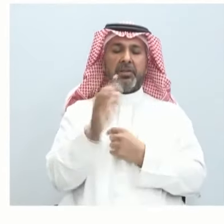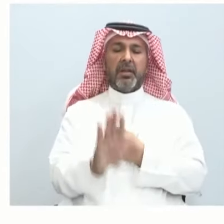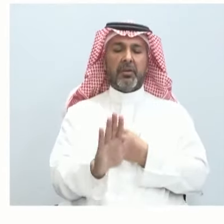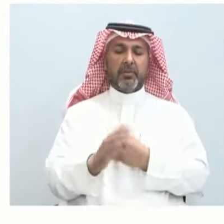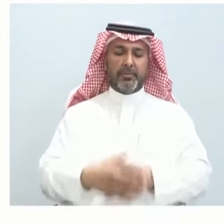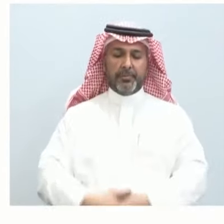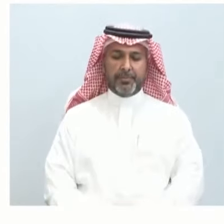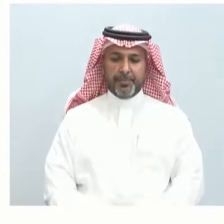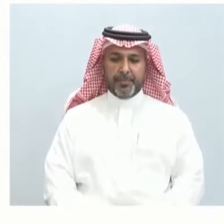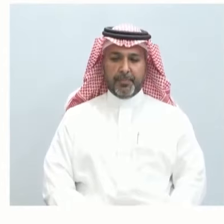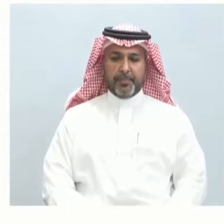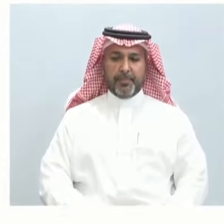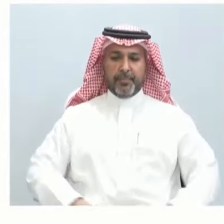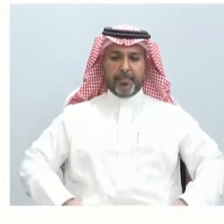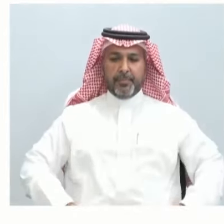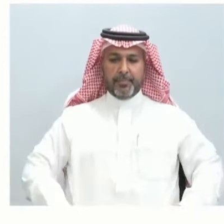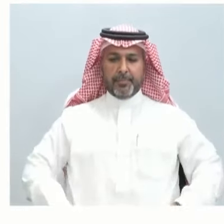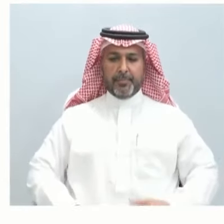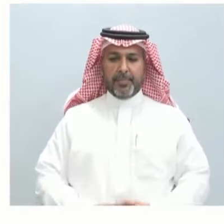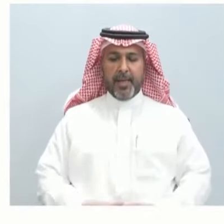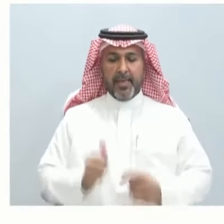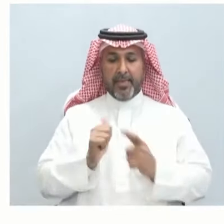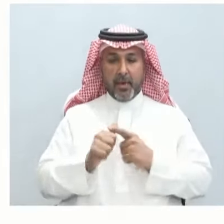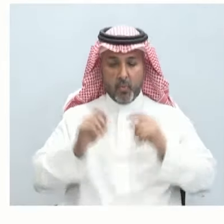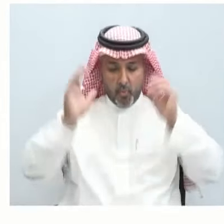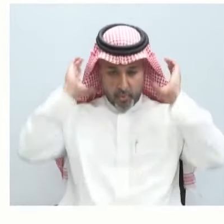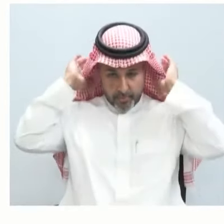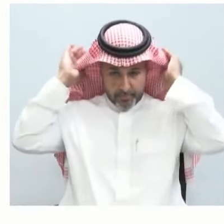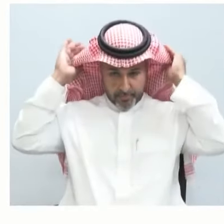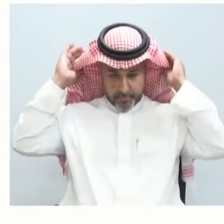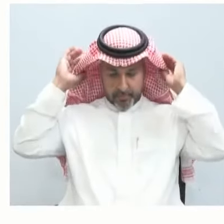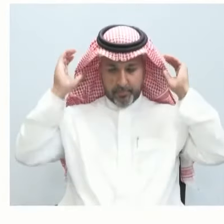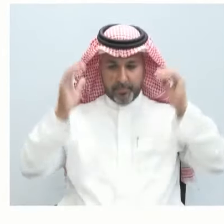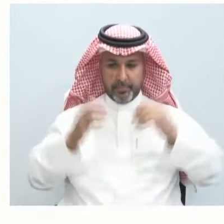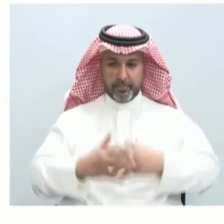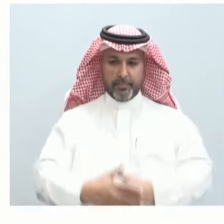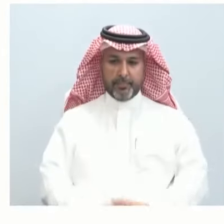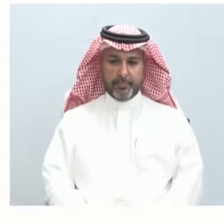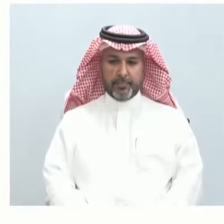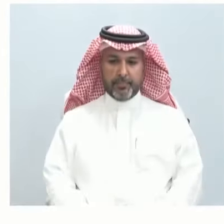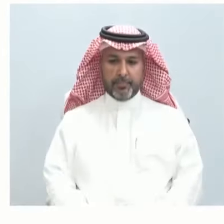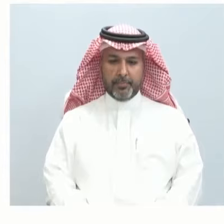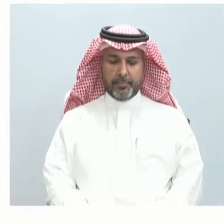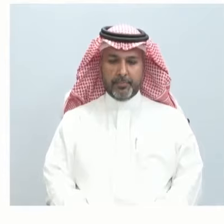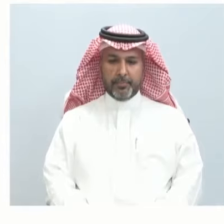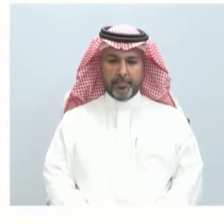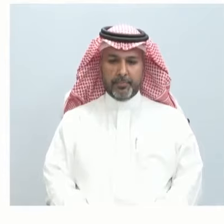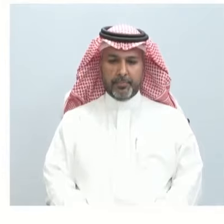اذا هكذا اجرينا عمليه ضرب وحيده حد بكثيره حدود نستطيع